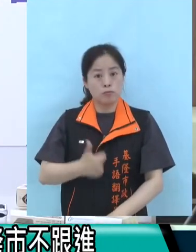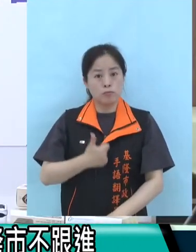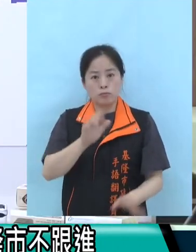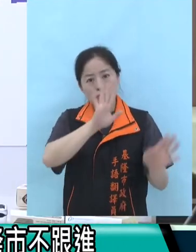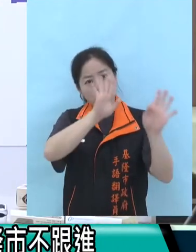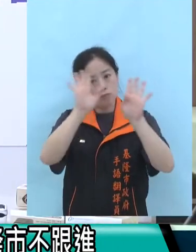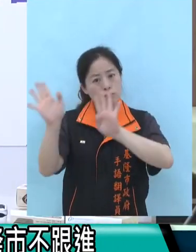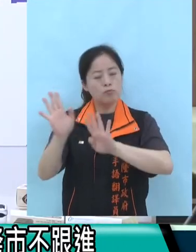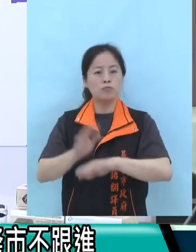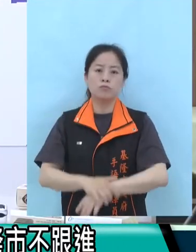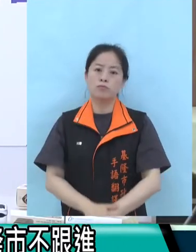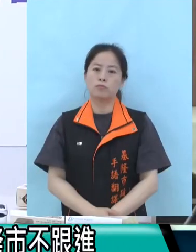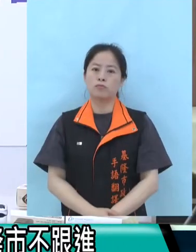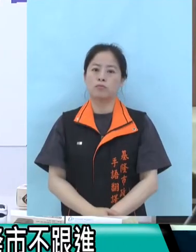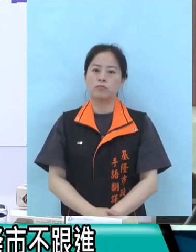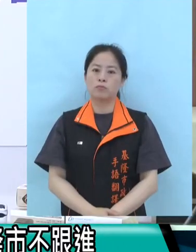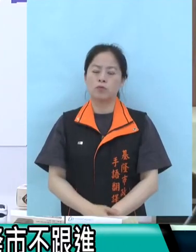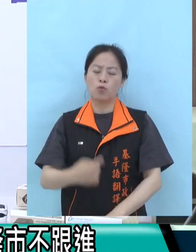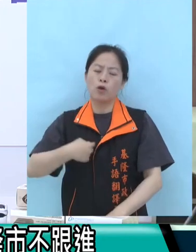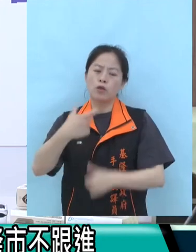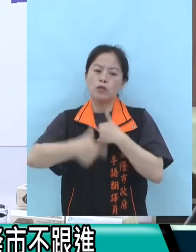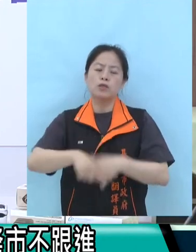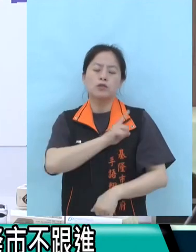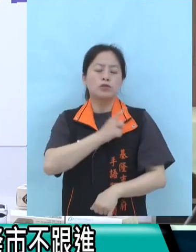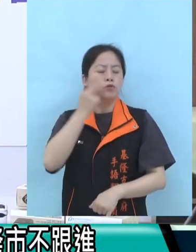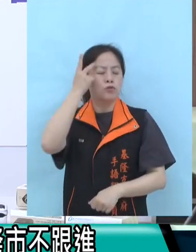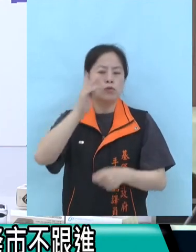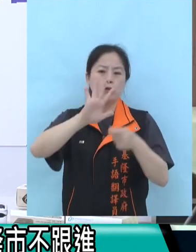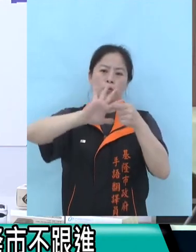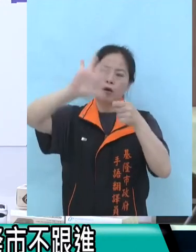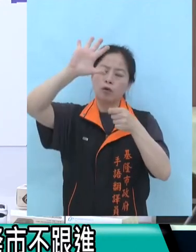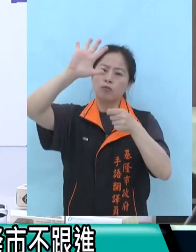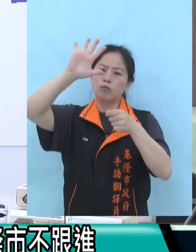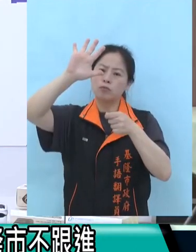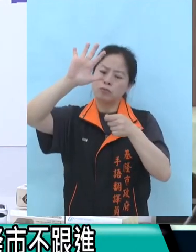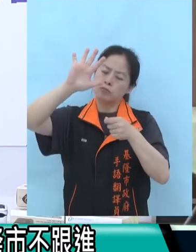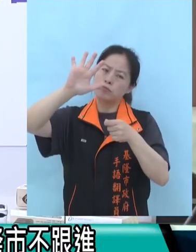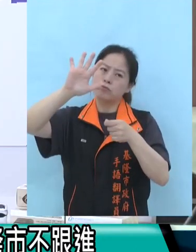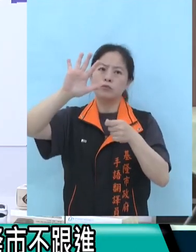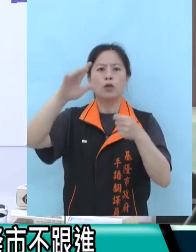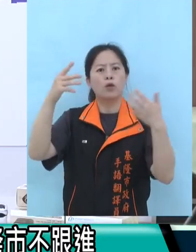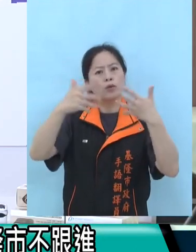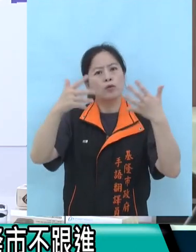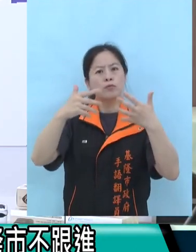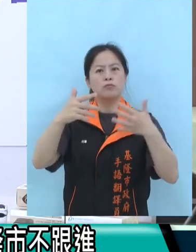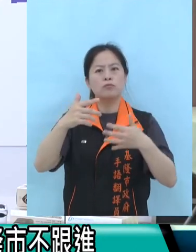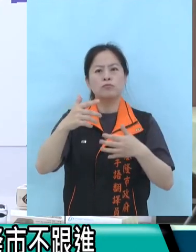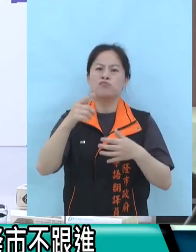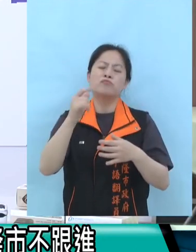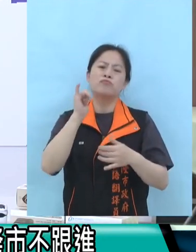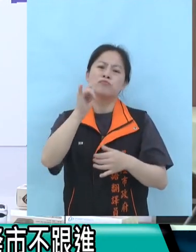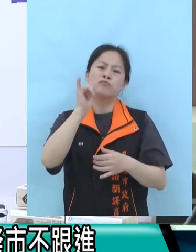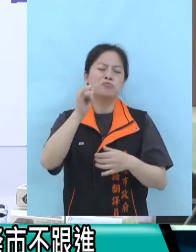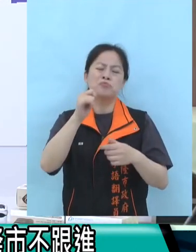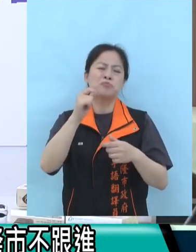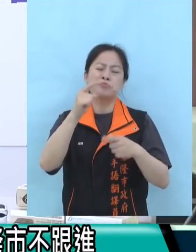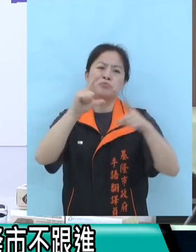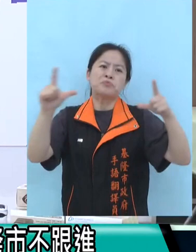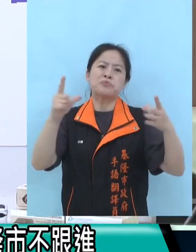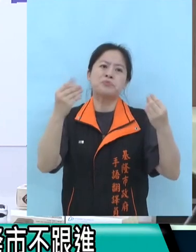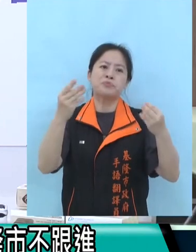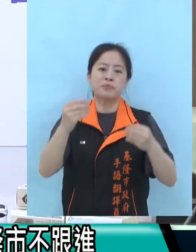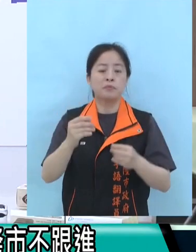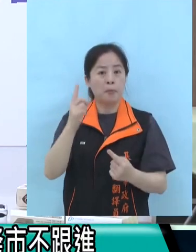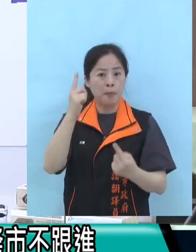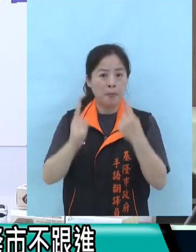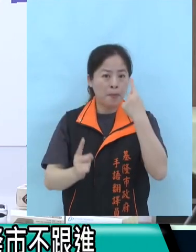情形，我个人是觉得高中端的部分问题其实比较不大，其实